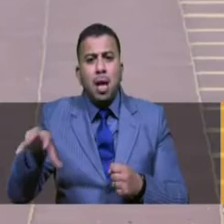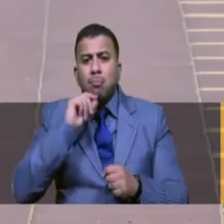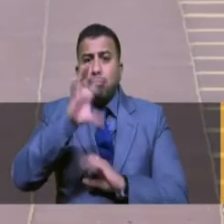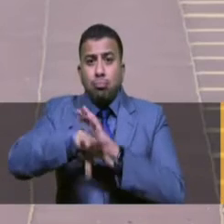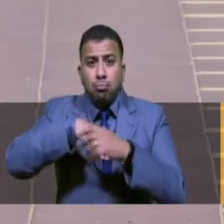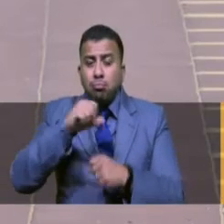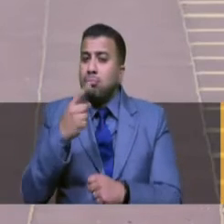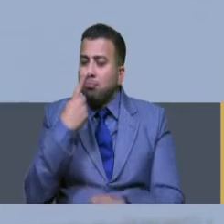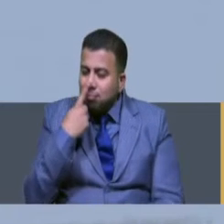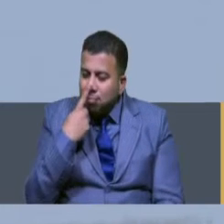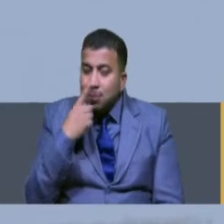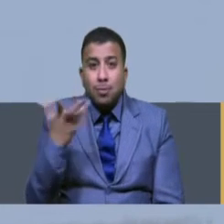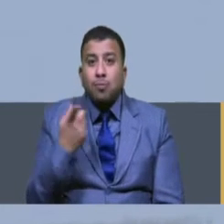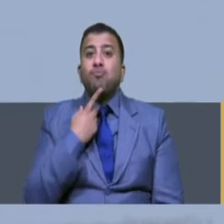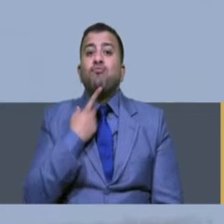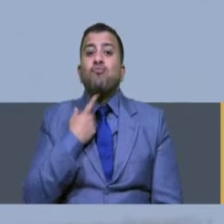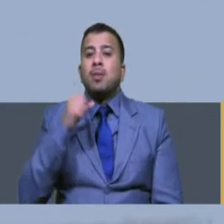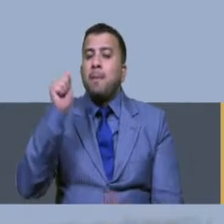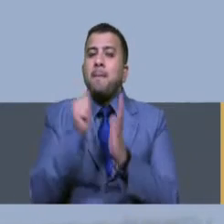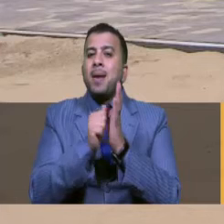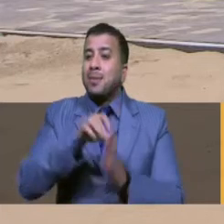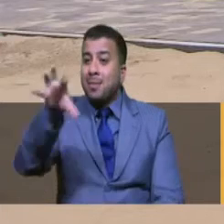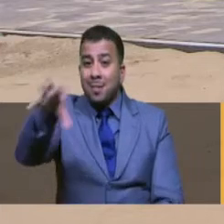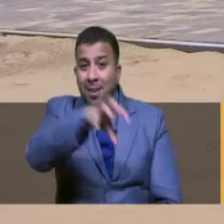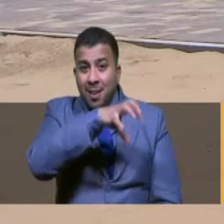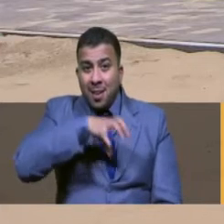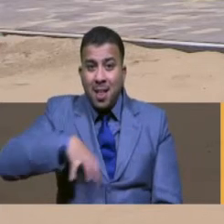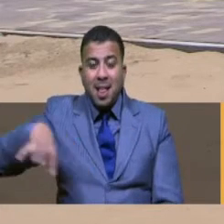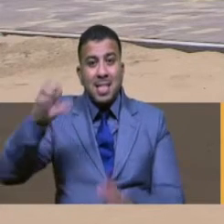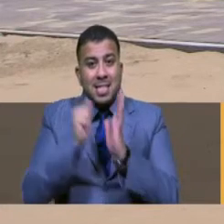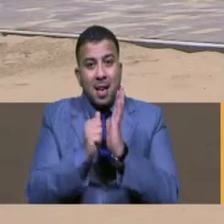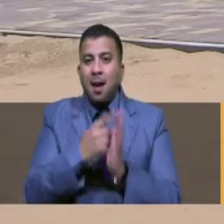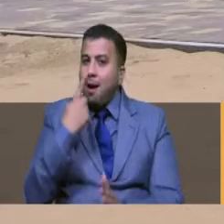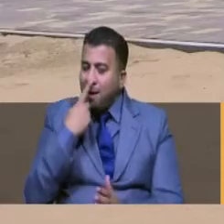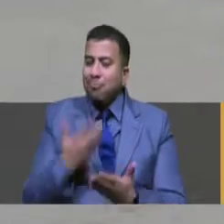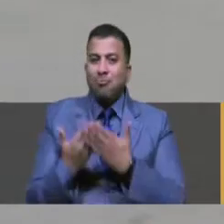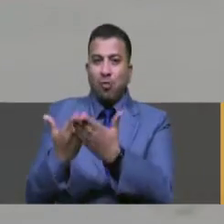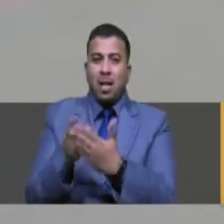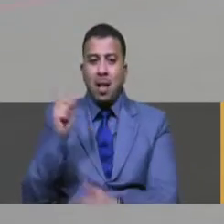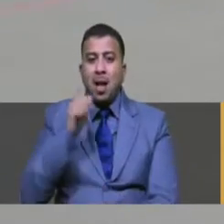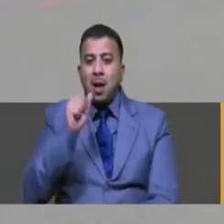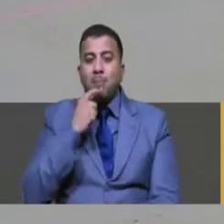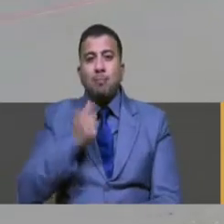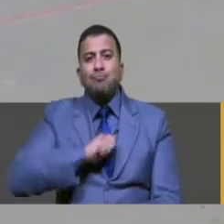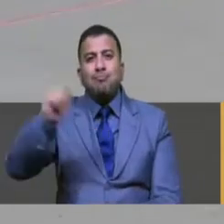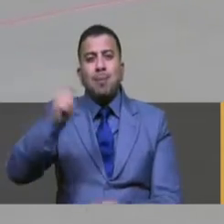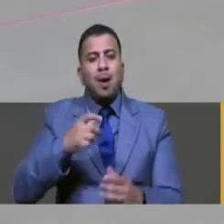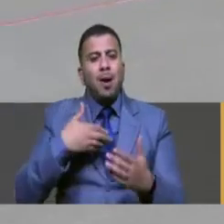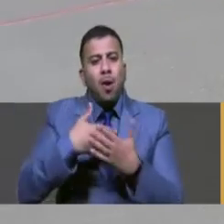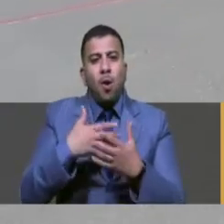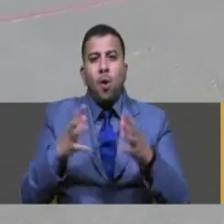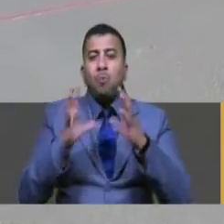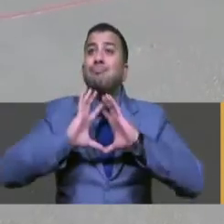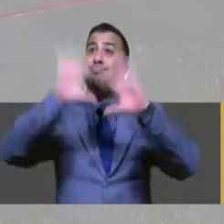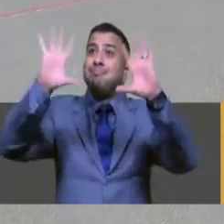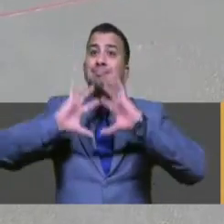إنشاؤها لتلبية احتياجات سكان المناطق والأحياء السكنية ورفدها بالملاعب المخصصة لكرة